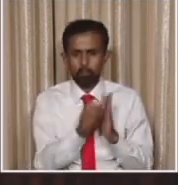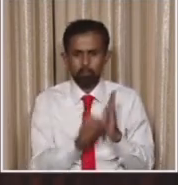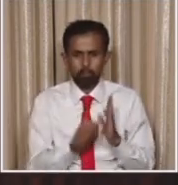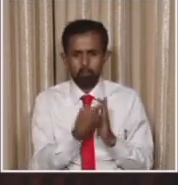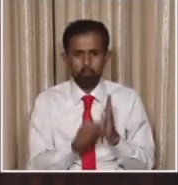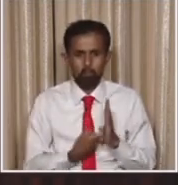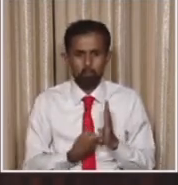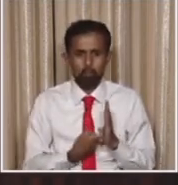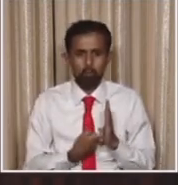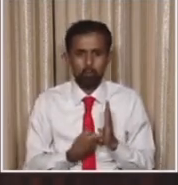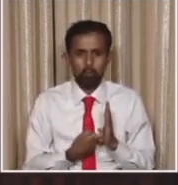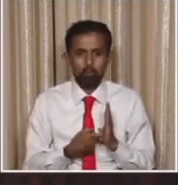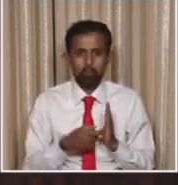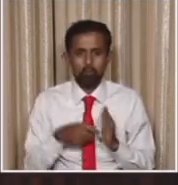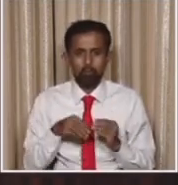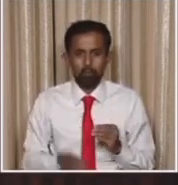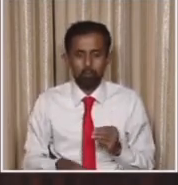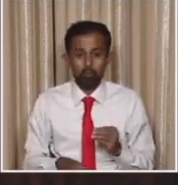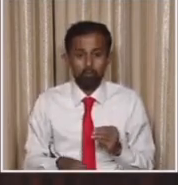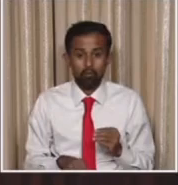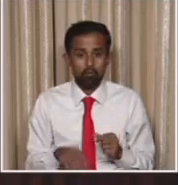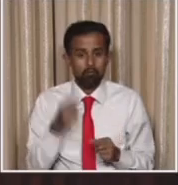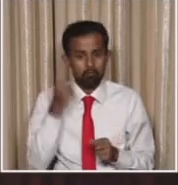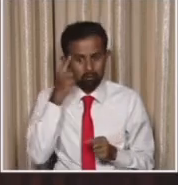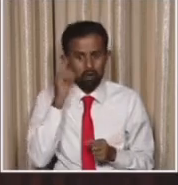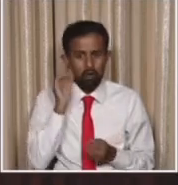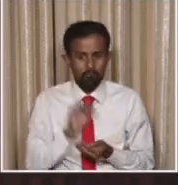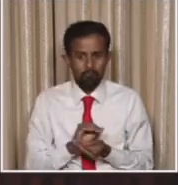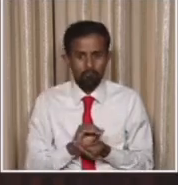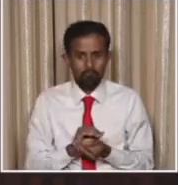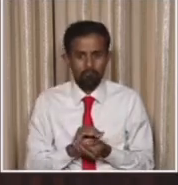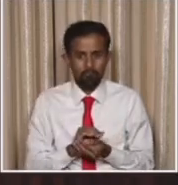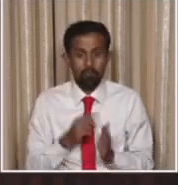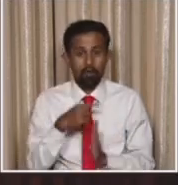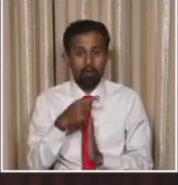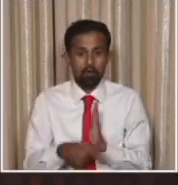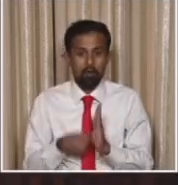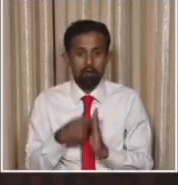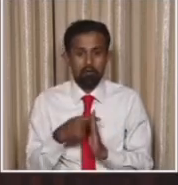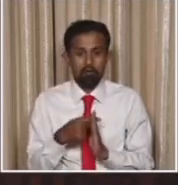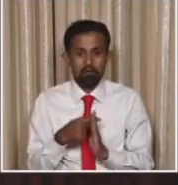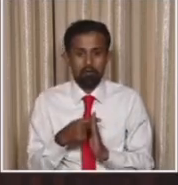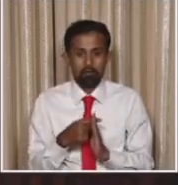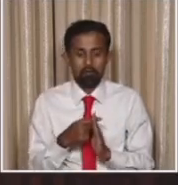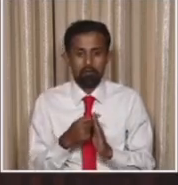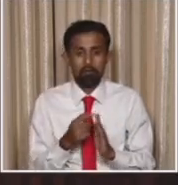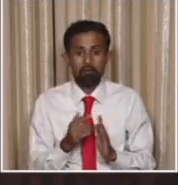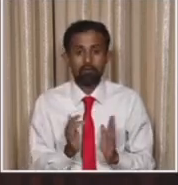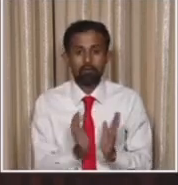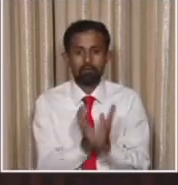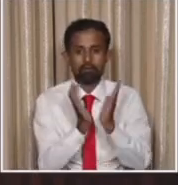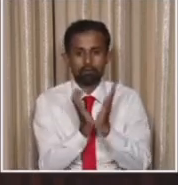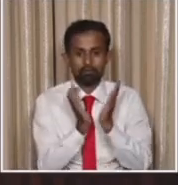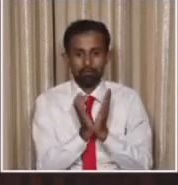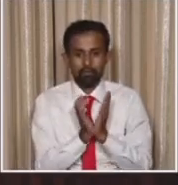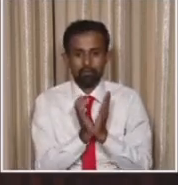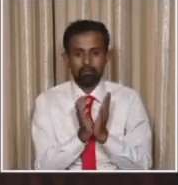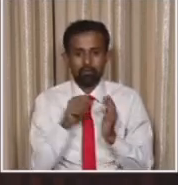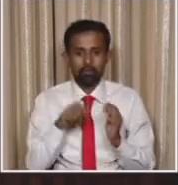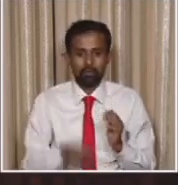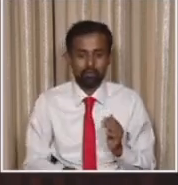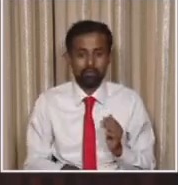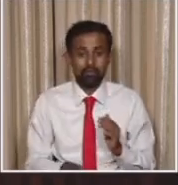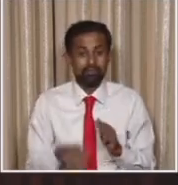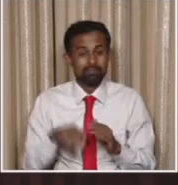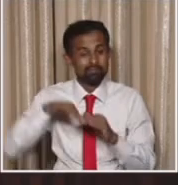මීට ඉස්සෙල්ලා ගහපු අවස්ථාවෙත් මට මතකයක් තියෙනවා මේ රටේ වන සංරක්ෂණ දෙපාර්තමේන්තුවට යටත්